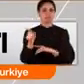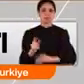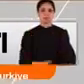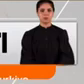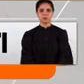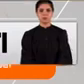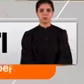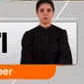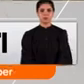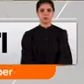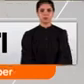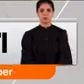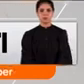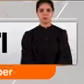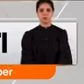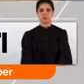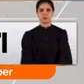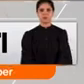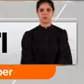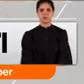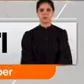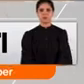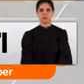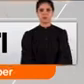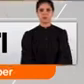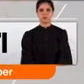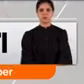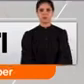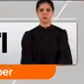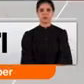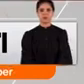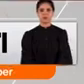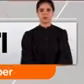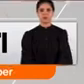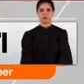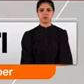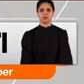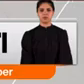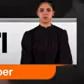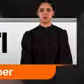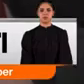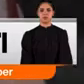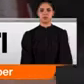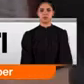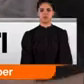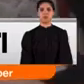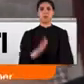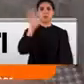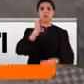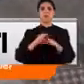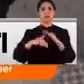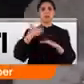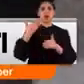firması bu. Aradım müdürü, dedim ki müdürüm durum böyle böyle. Dedi ki ben onu uğraşamam. Çok geçmedi 5 dakika